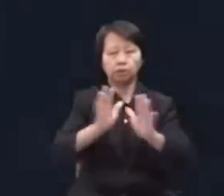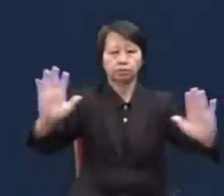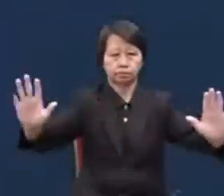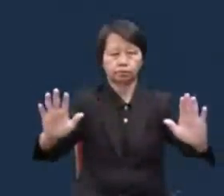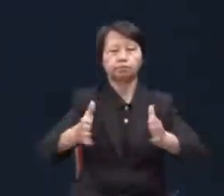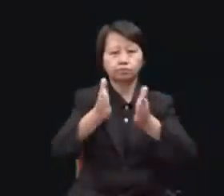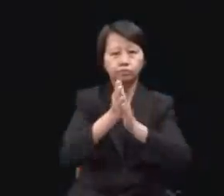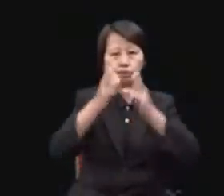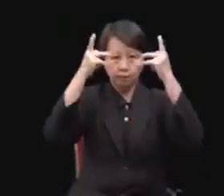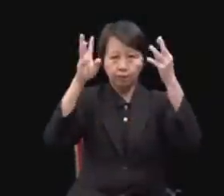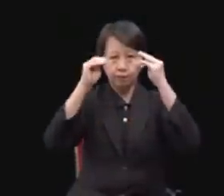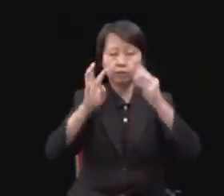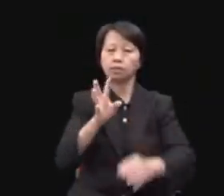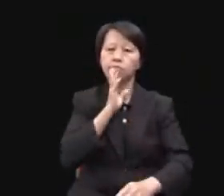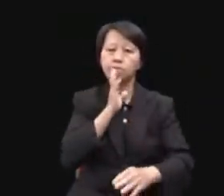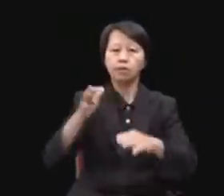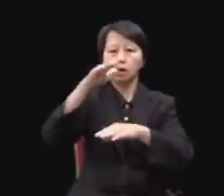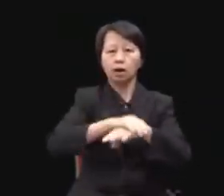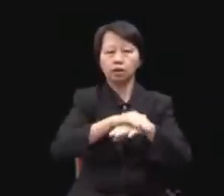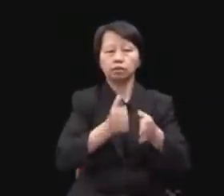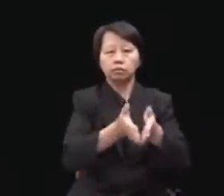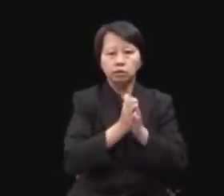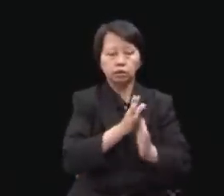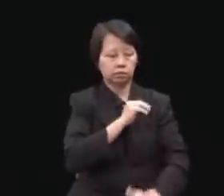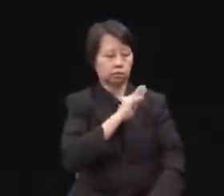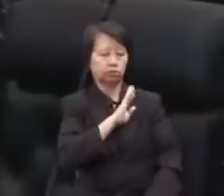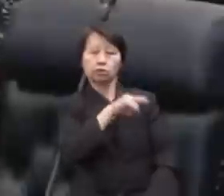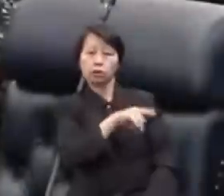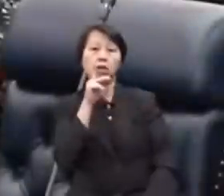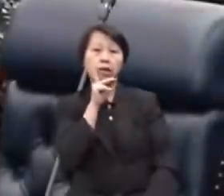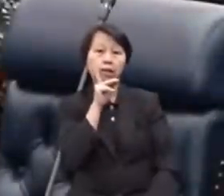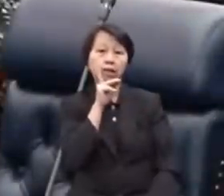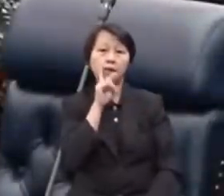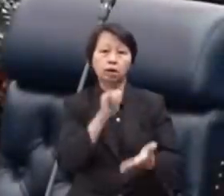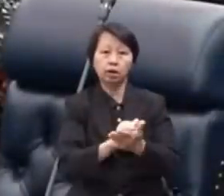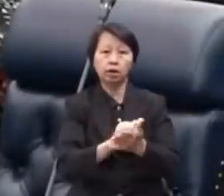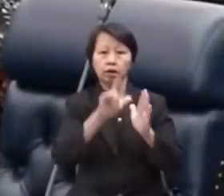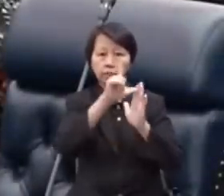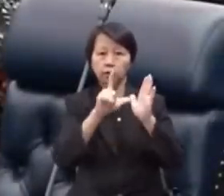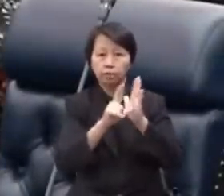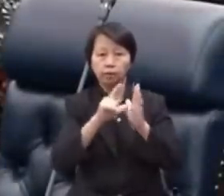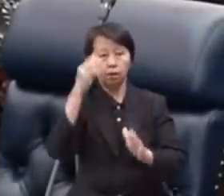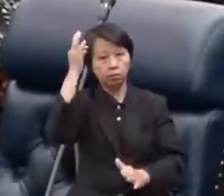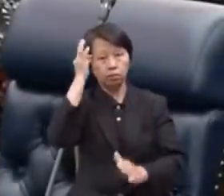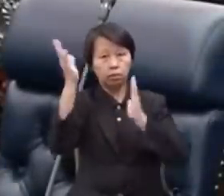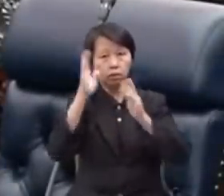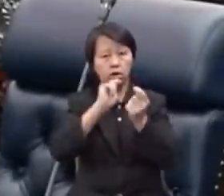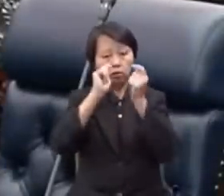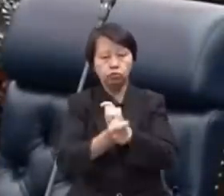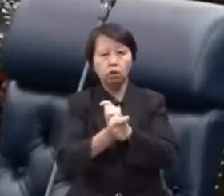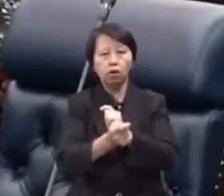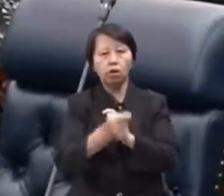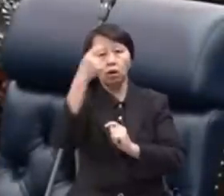menyatakan tindakan ke atas gesekan benci besar Kedah bahwa pelembagaan persekutuan dipindah